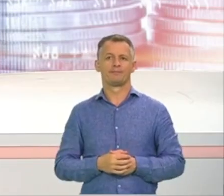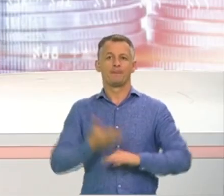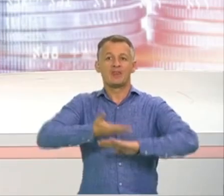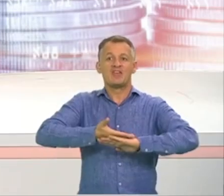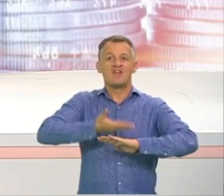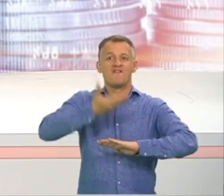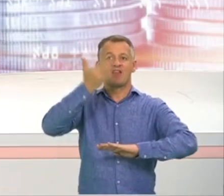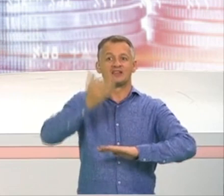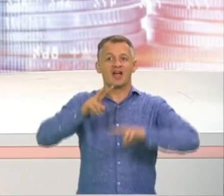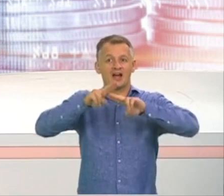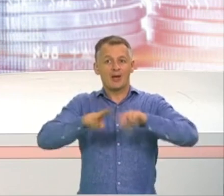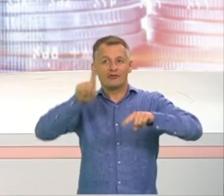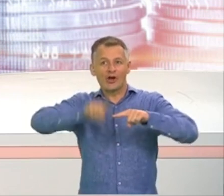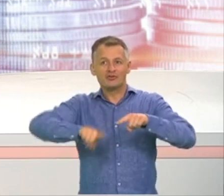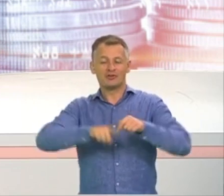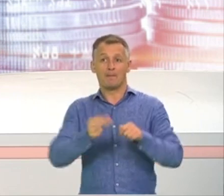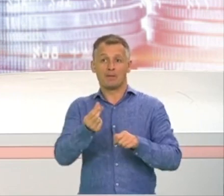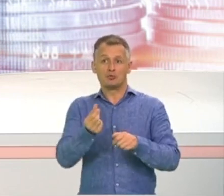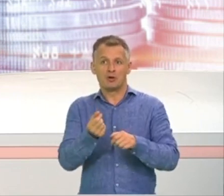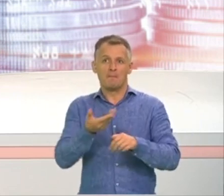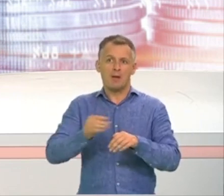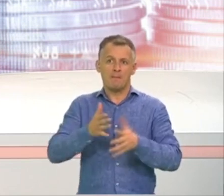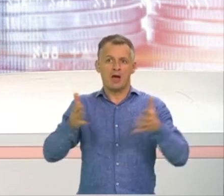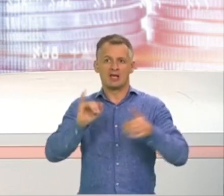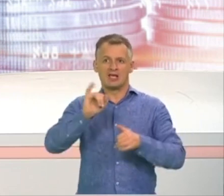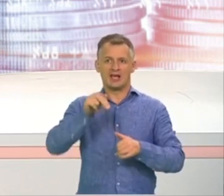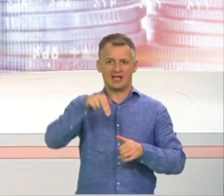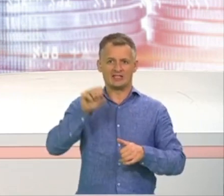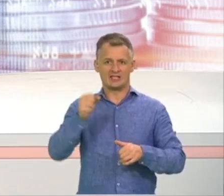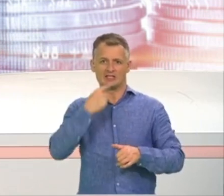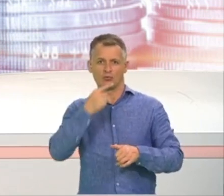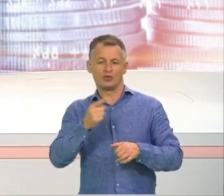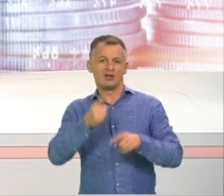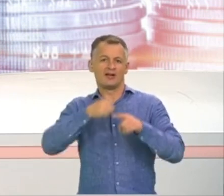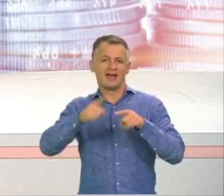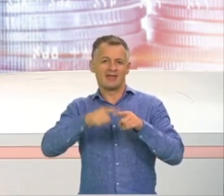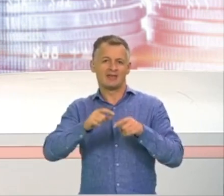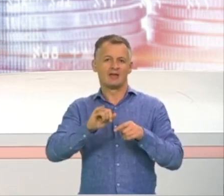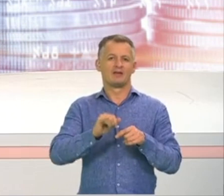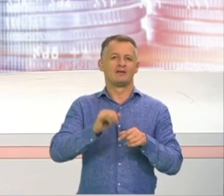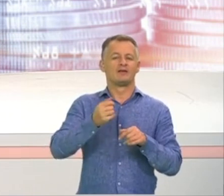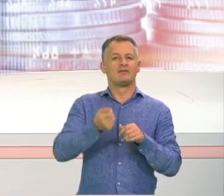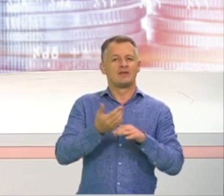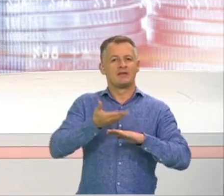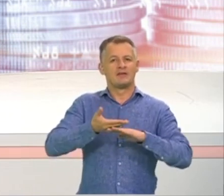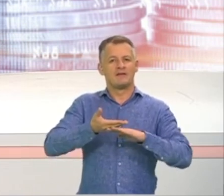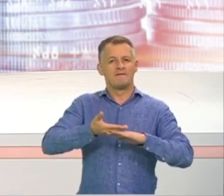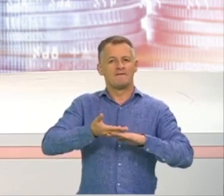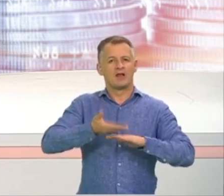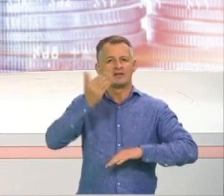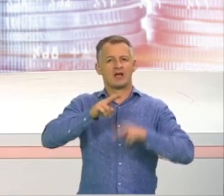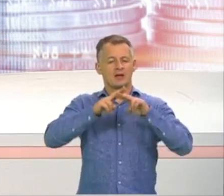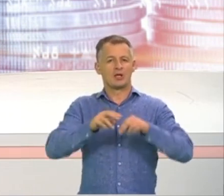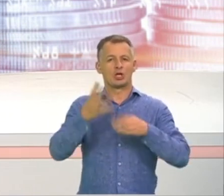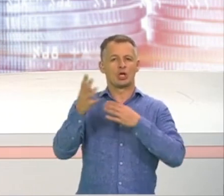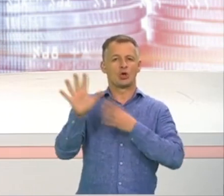Inflația stagnează, dar prețurile sunt mai mari. INS arată că rata anuală a inflației a rămas la 9,4%, nivel similar cu